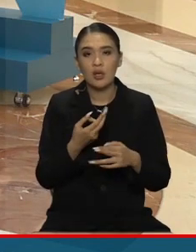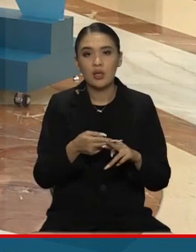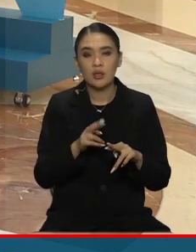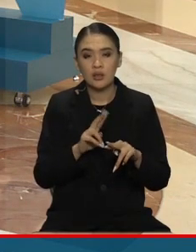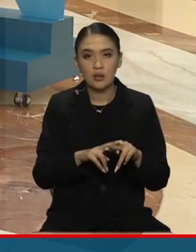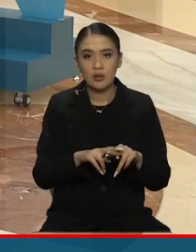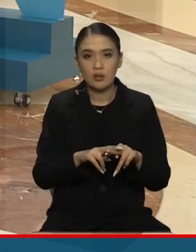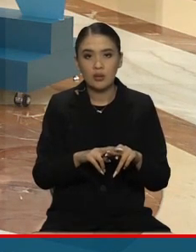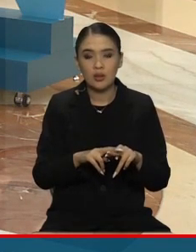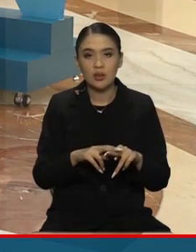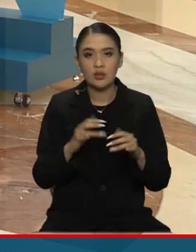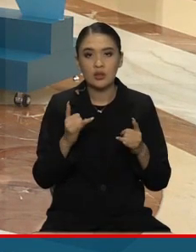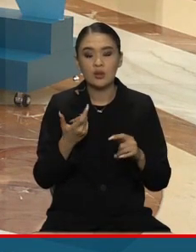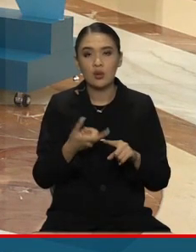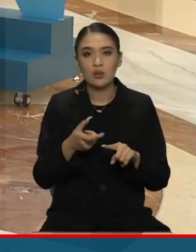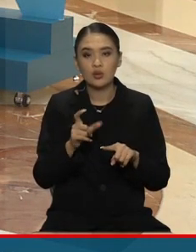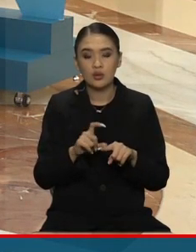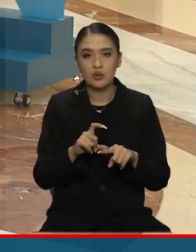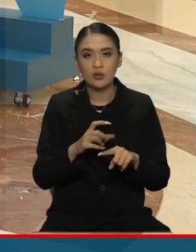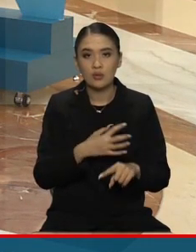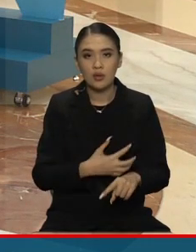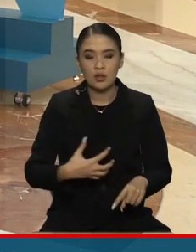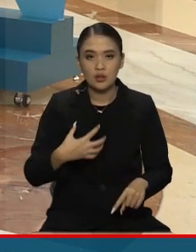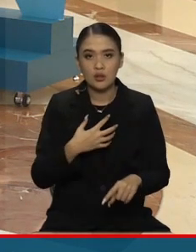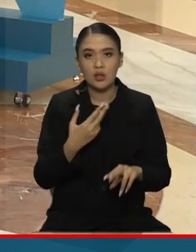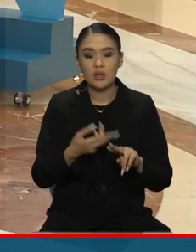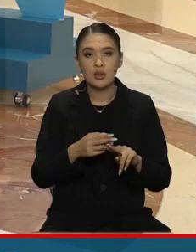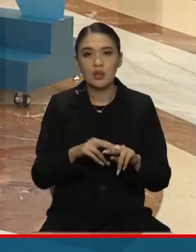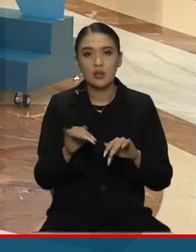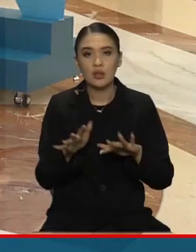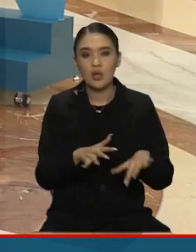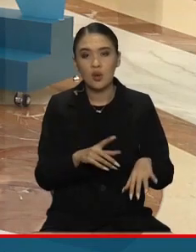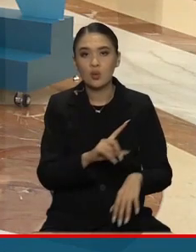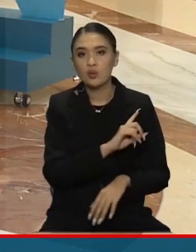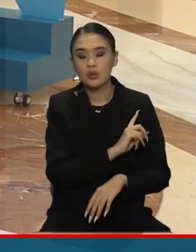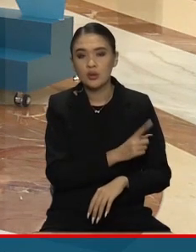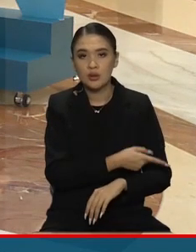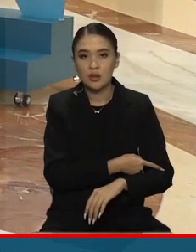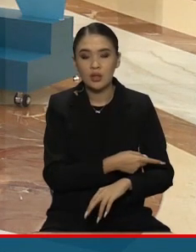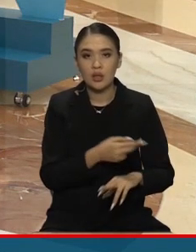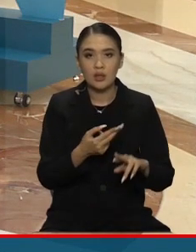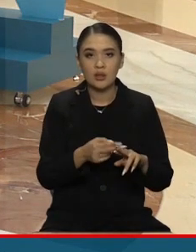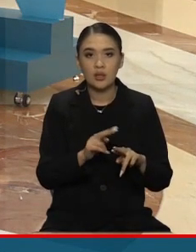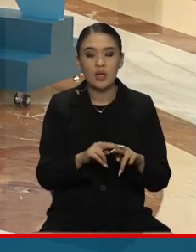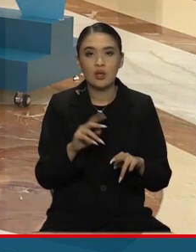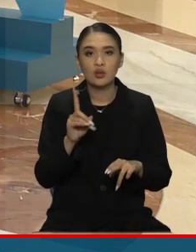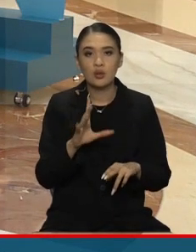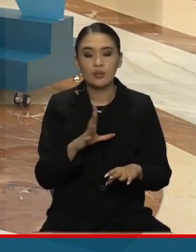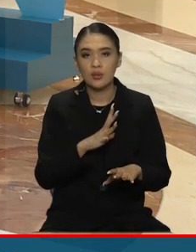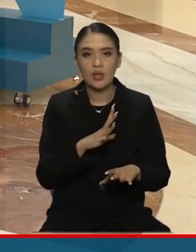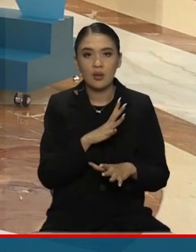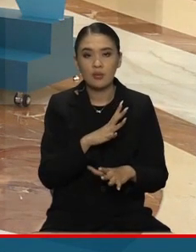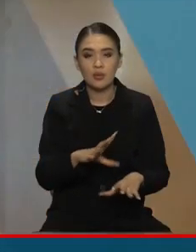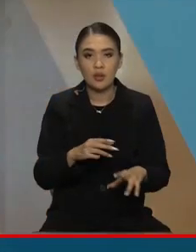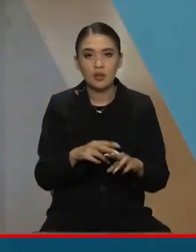перед нами стоит очень важная задача на посредством вот этих усилий конечно не допускать такие